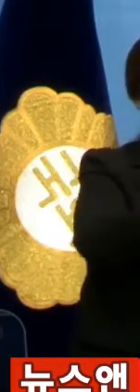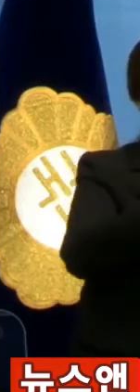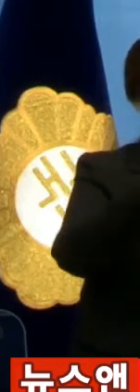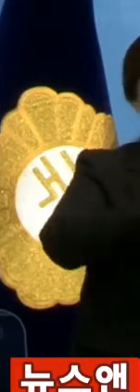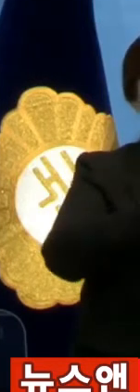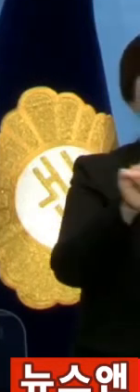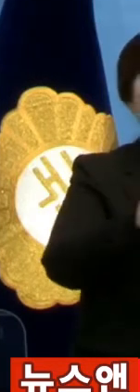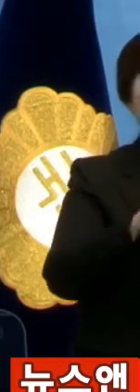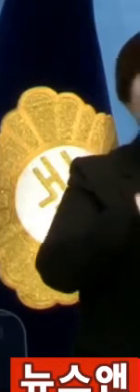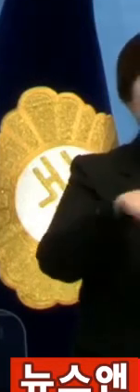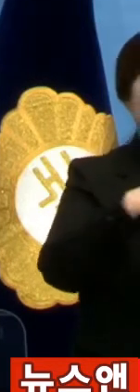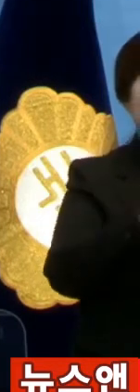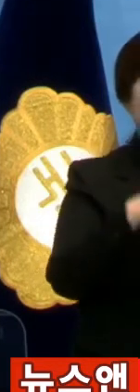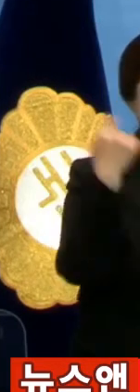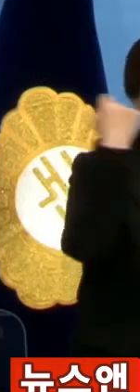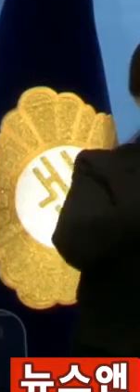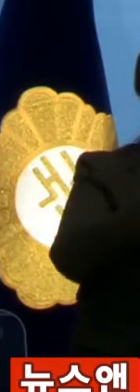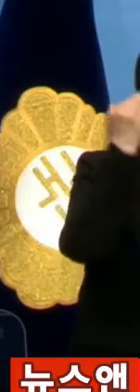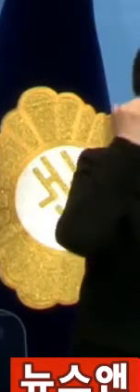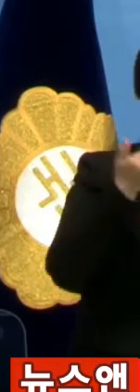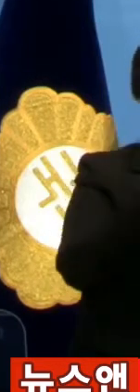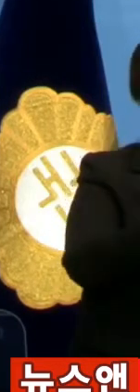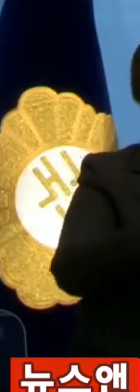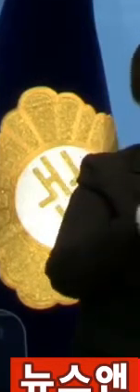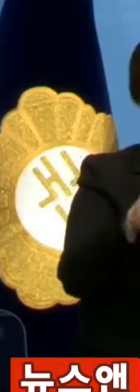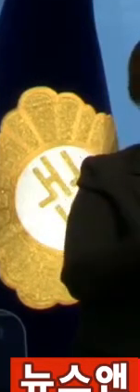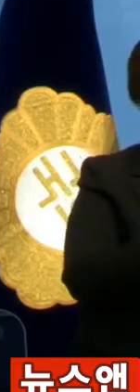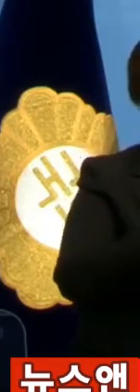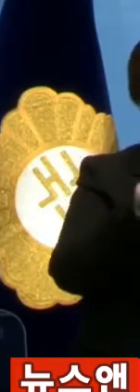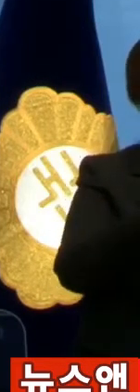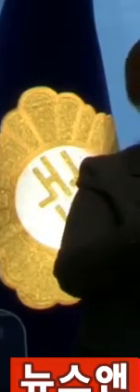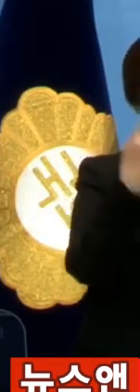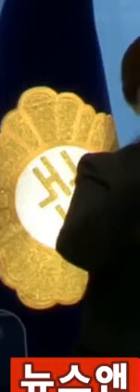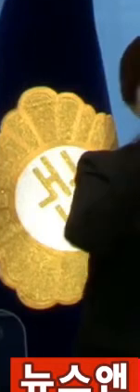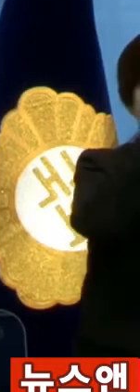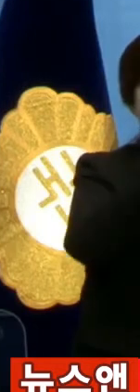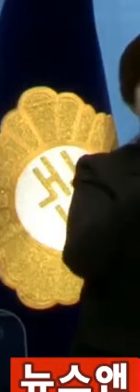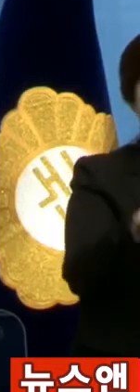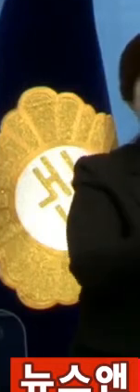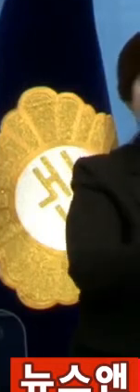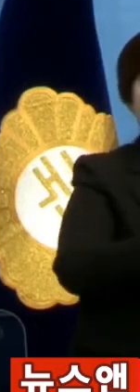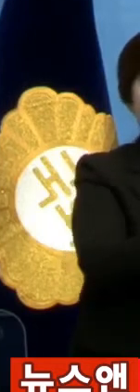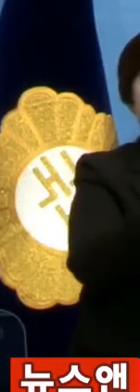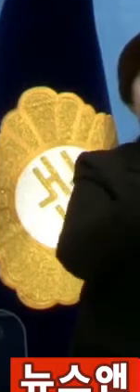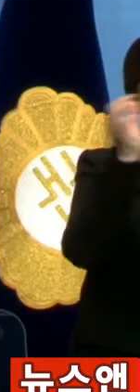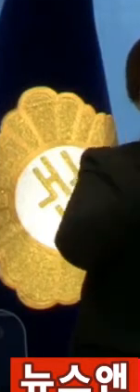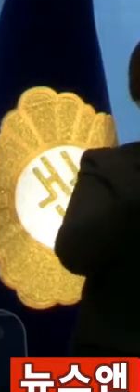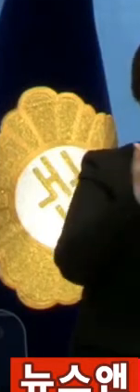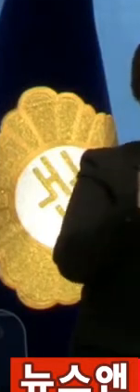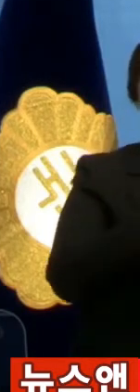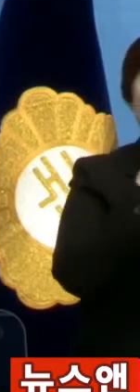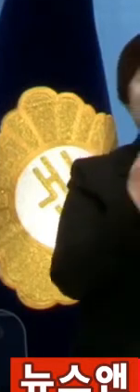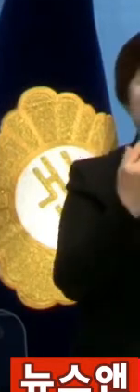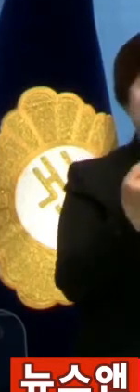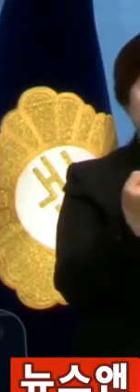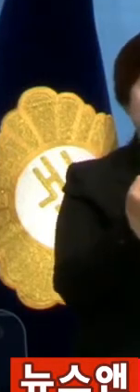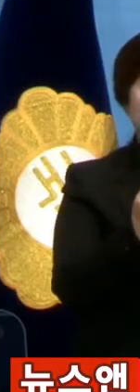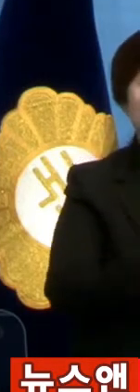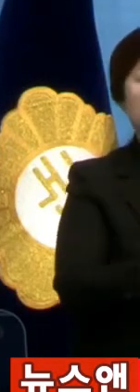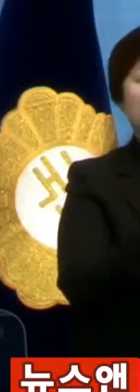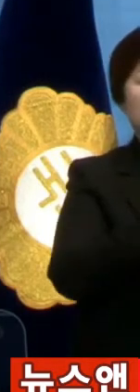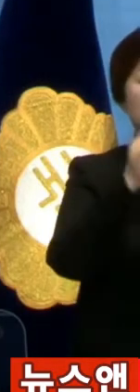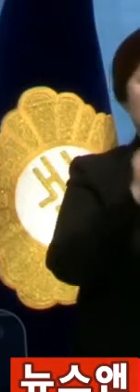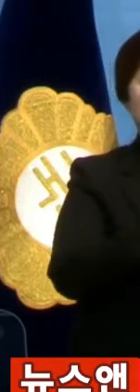정권의 흠집을 내려는 일념으로 마치 현직 검찰총장이 이유 없이 핍박받는 것처럼 성원하면서 대놓고